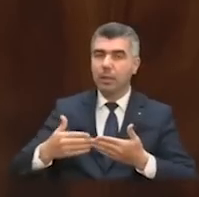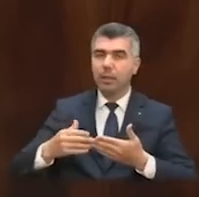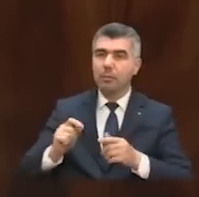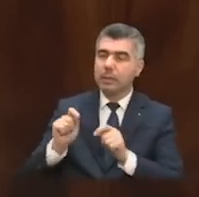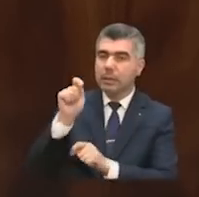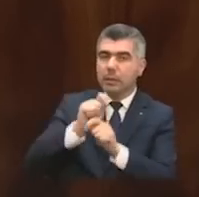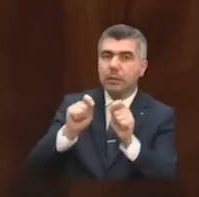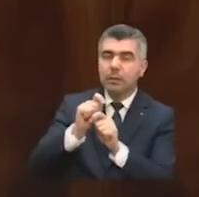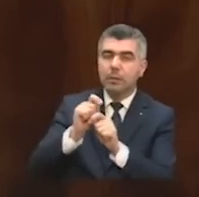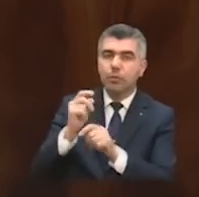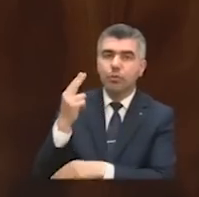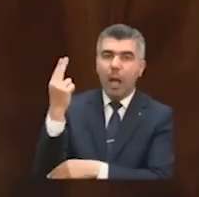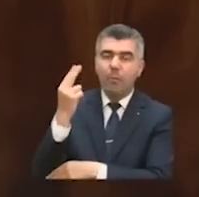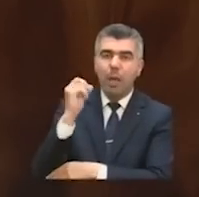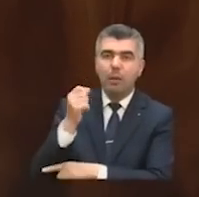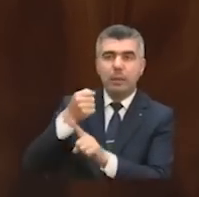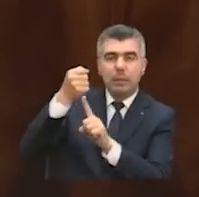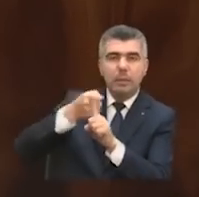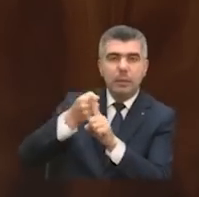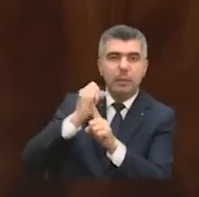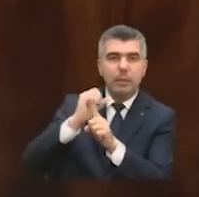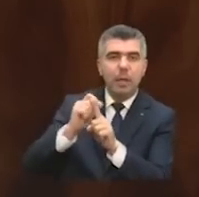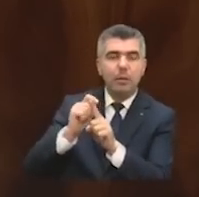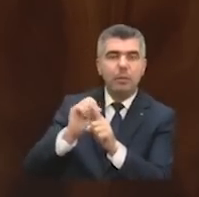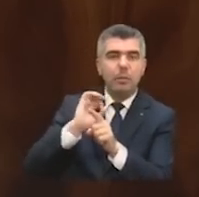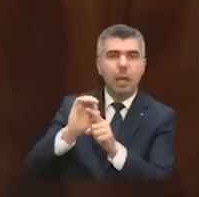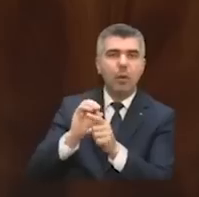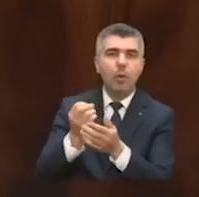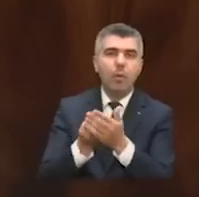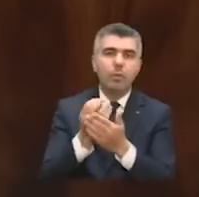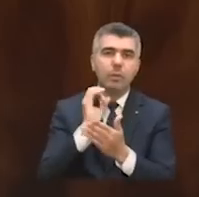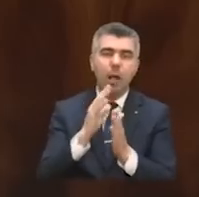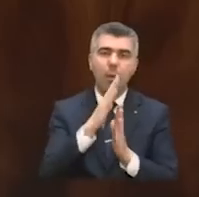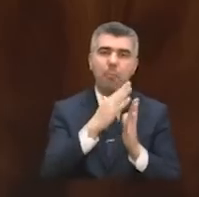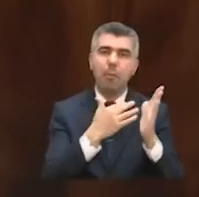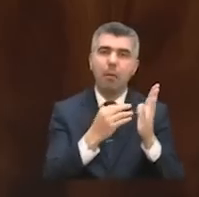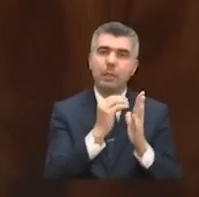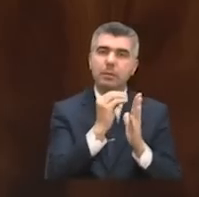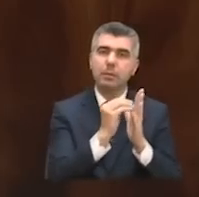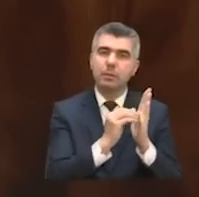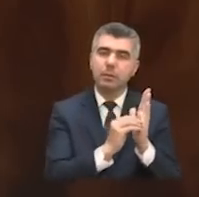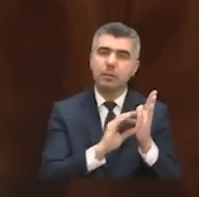اعداد المخطط المديري للتعليم العالي، واللي غادي ياخذ بعين الاعتبار